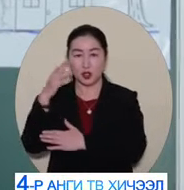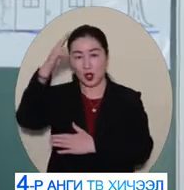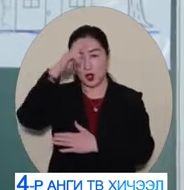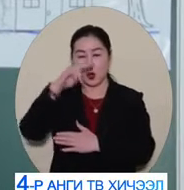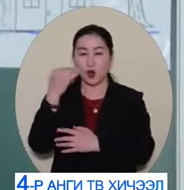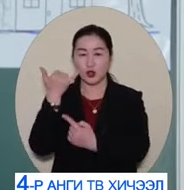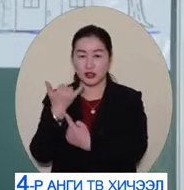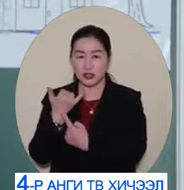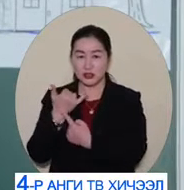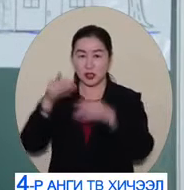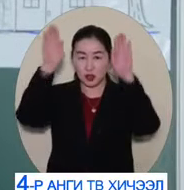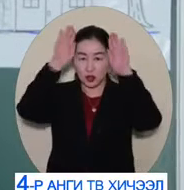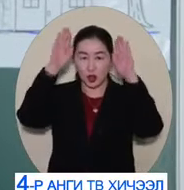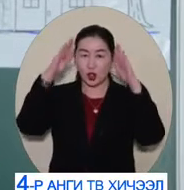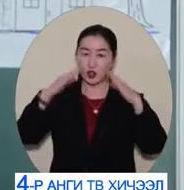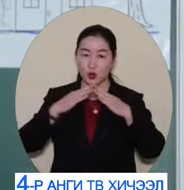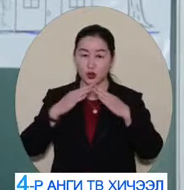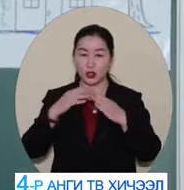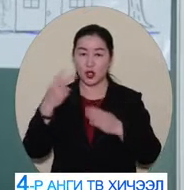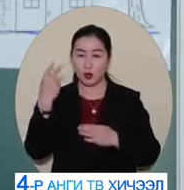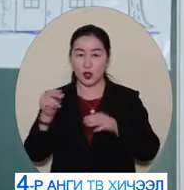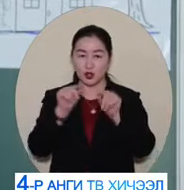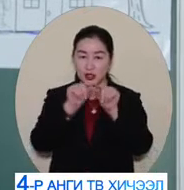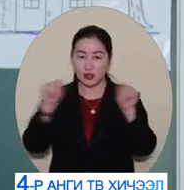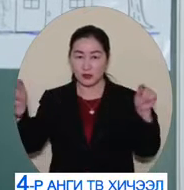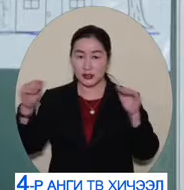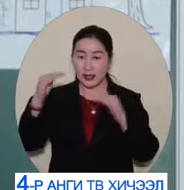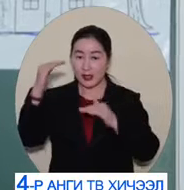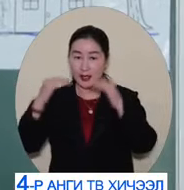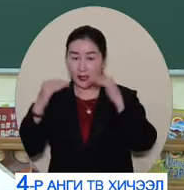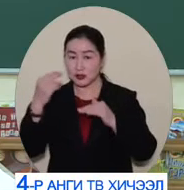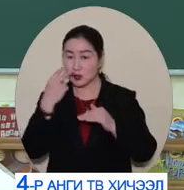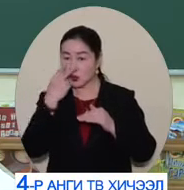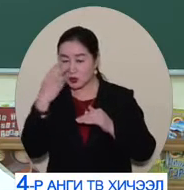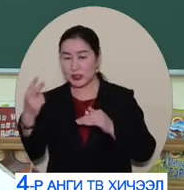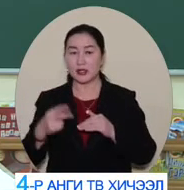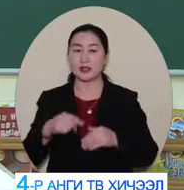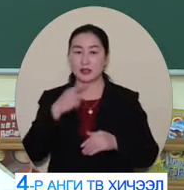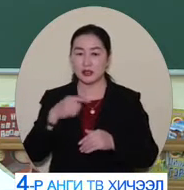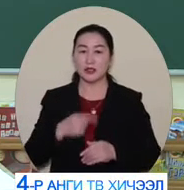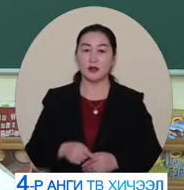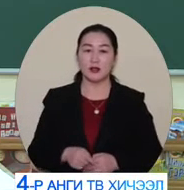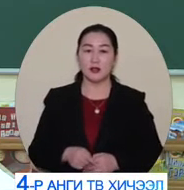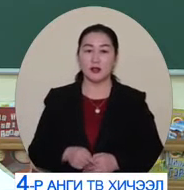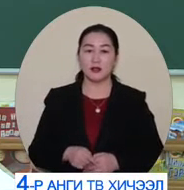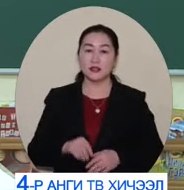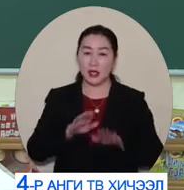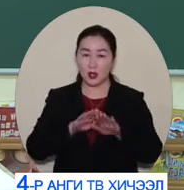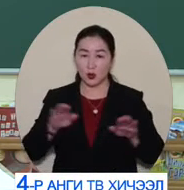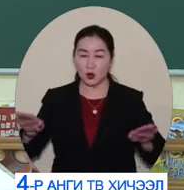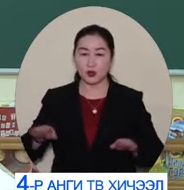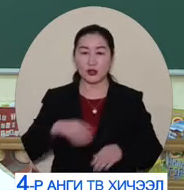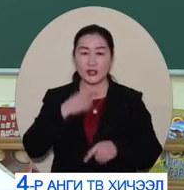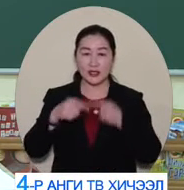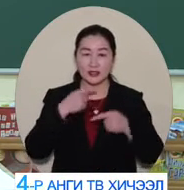одоо байшин мод хүү цэцэг нохооны өрний бодит хэмжээтэй харьцуулаад нэг үзээрэй гэж хэлсэн.